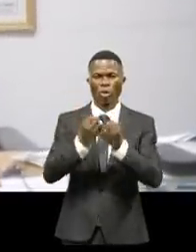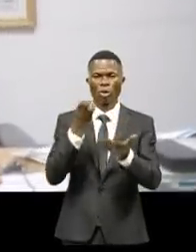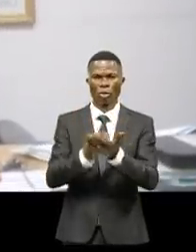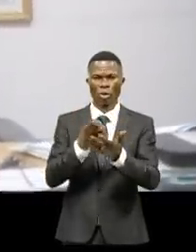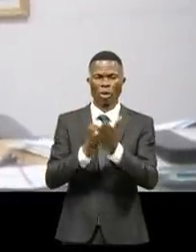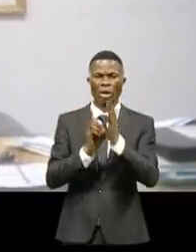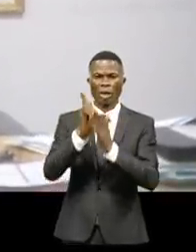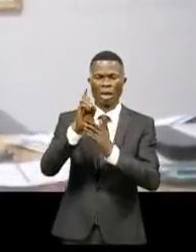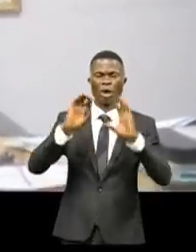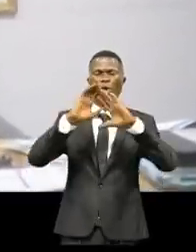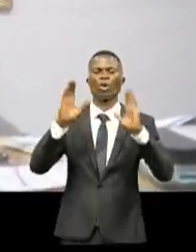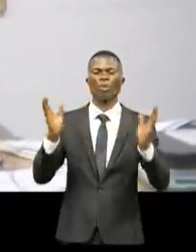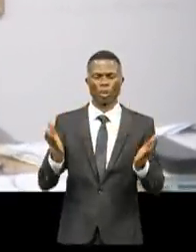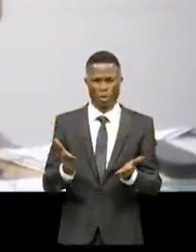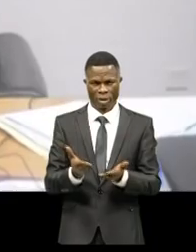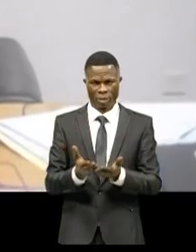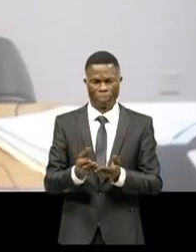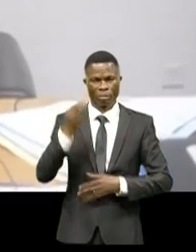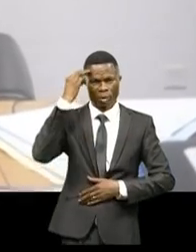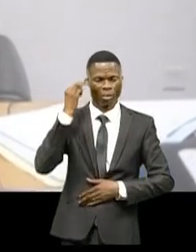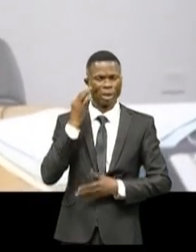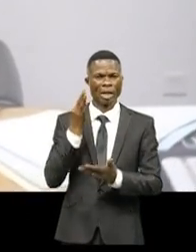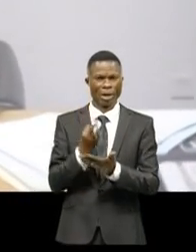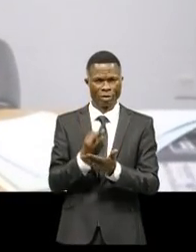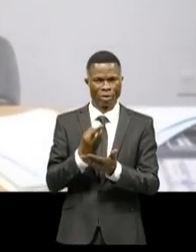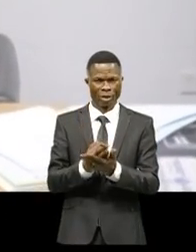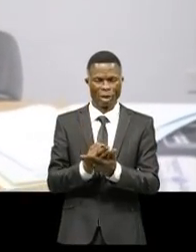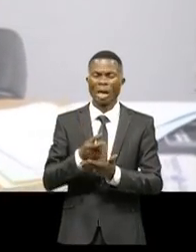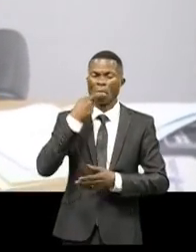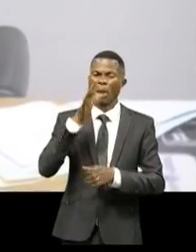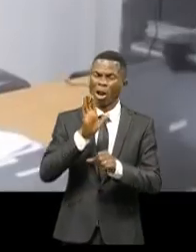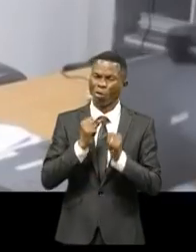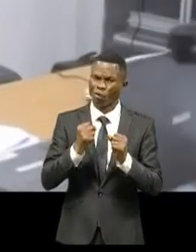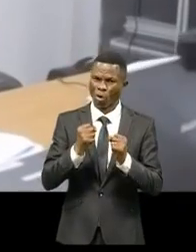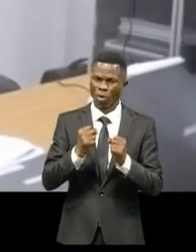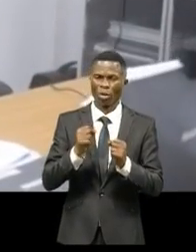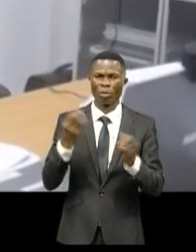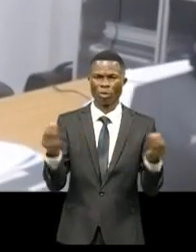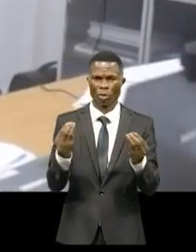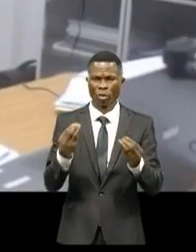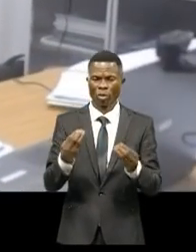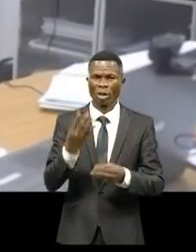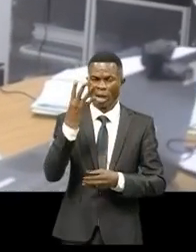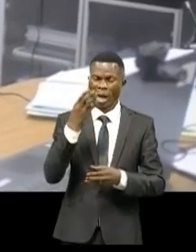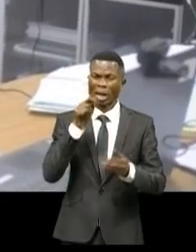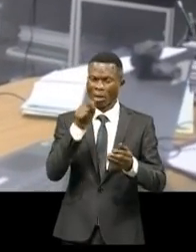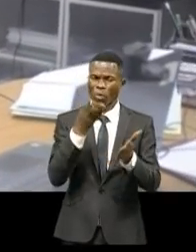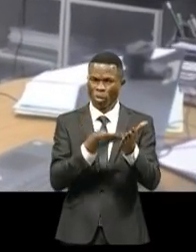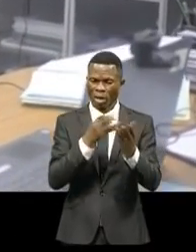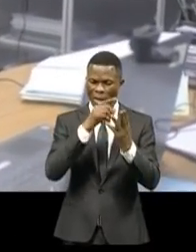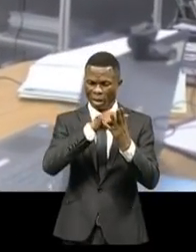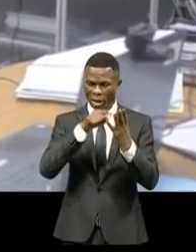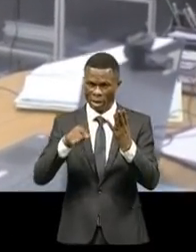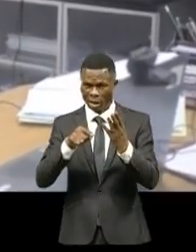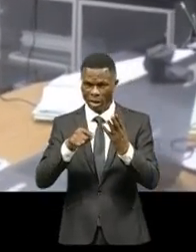les relèvements communautaires. Le ministre des Finances a insisté sur le fait que ces quatre piliers sont en